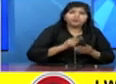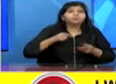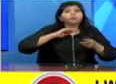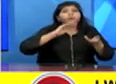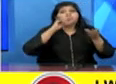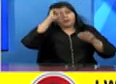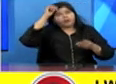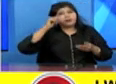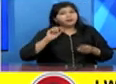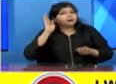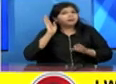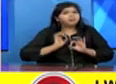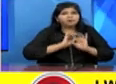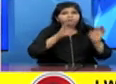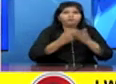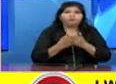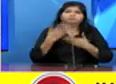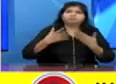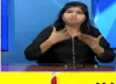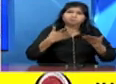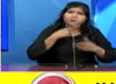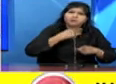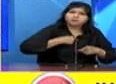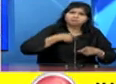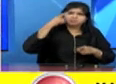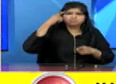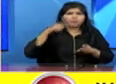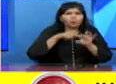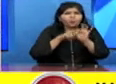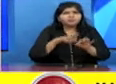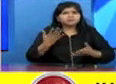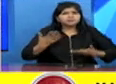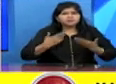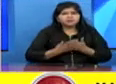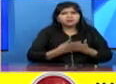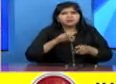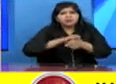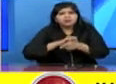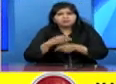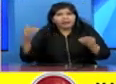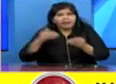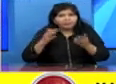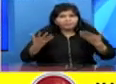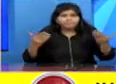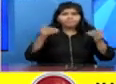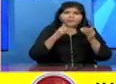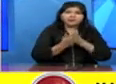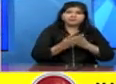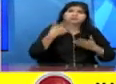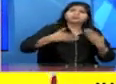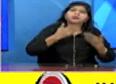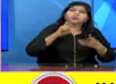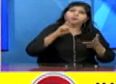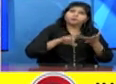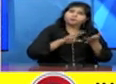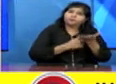आपके संदेश चाहिए। एक तो बोलिए ना सर। अनेक लोगों के मन में प्रश्न है कि कब हाँ डॉक्टर से संपर्क करना है और कब उनको कोरोना